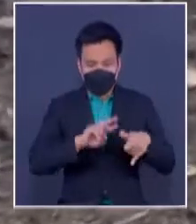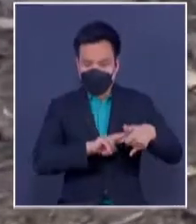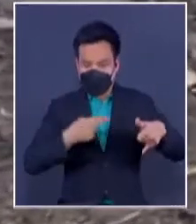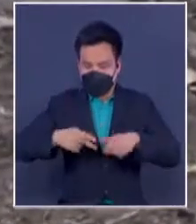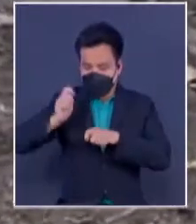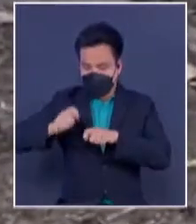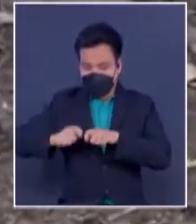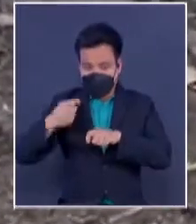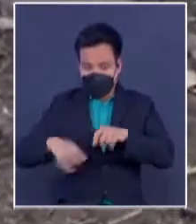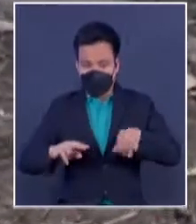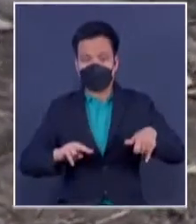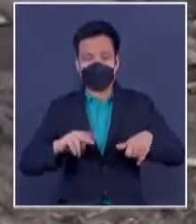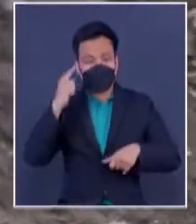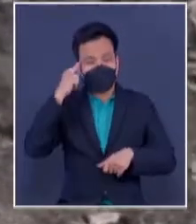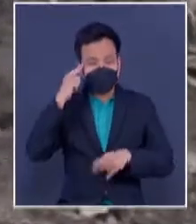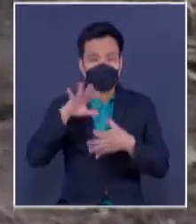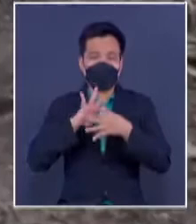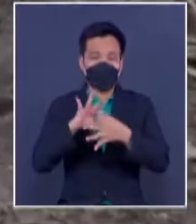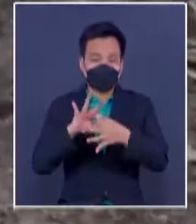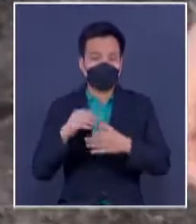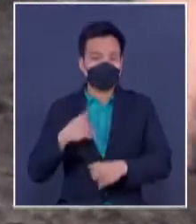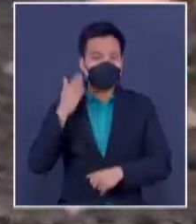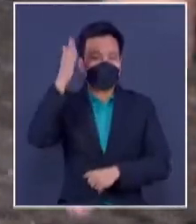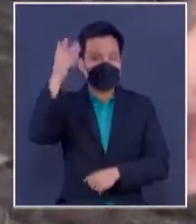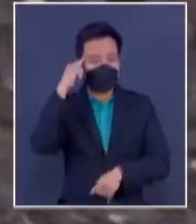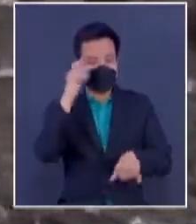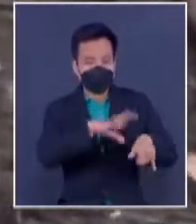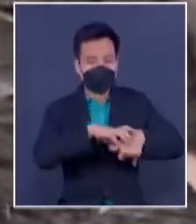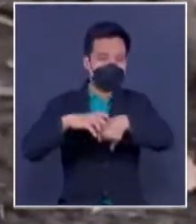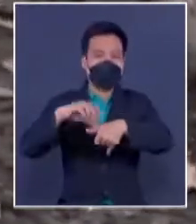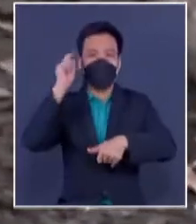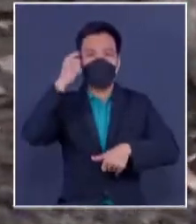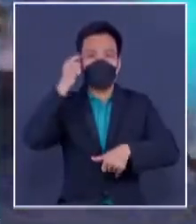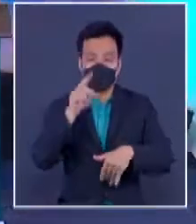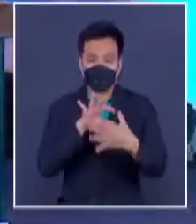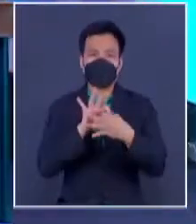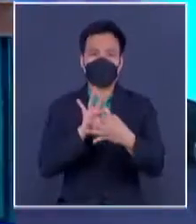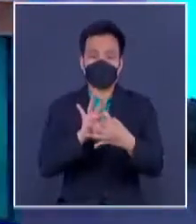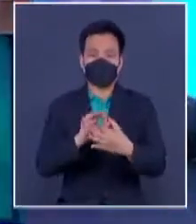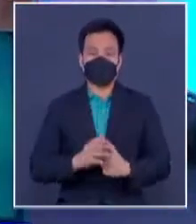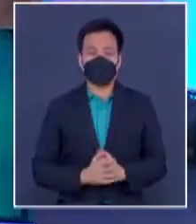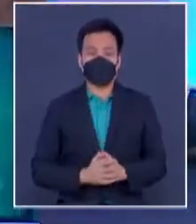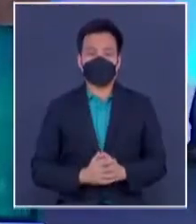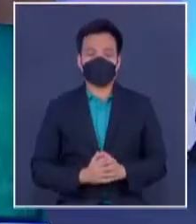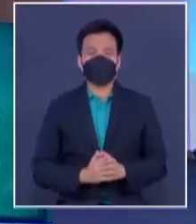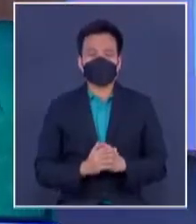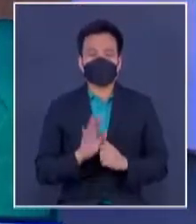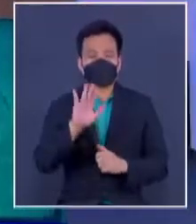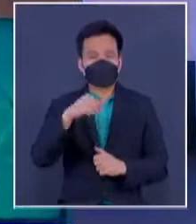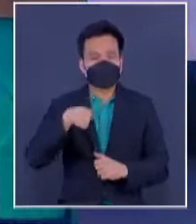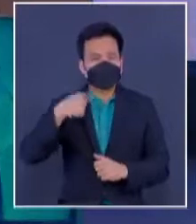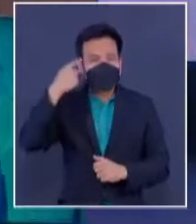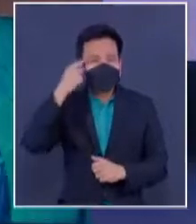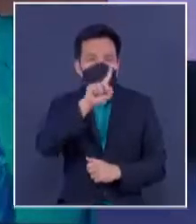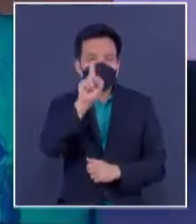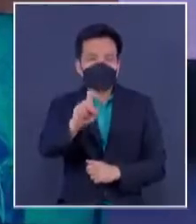กะแล้วบอกว่าจะเอาไปกินหญ้าในป่าอีกหรือเปล่านะฮะ ทีนี้ปัญหาเนี่ยมีข้อสงสัยอยู่นิดเดียวว่าเอ๊แล้ว